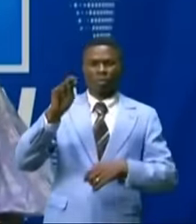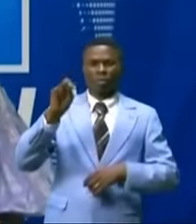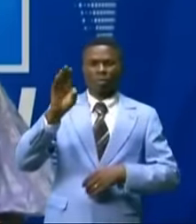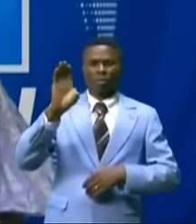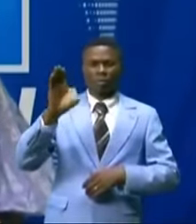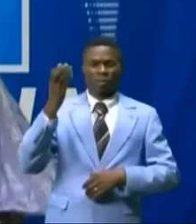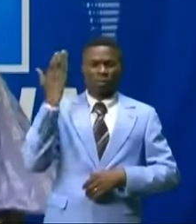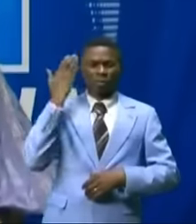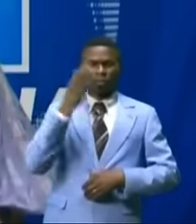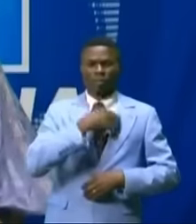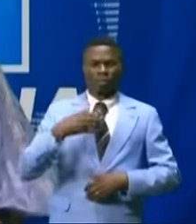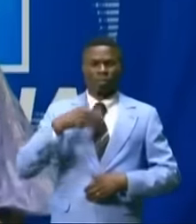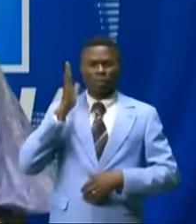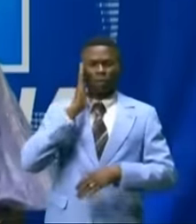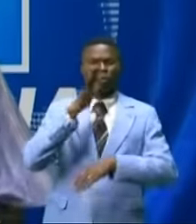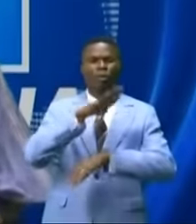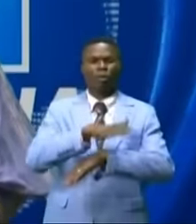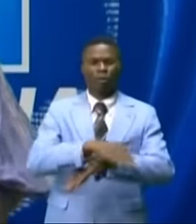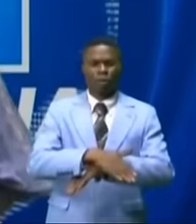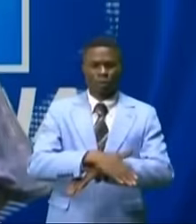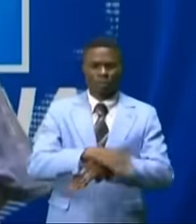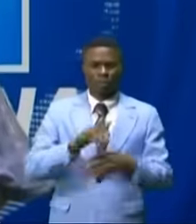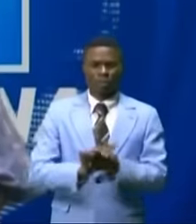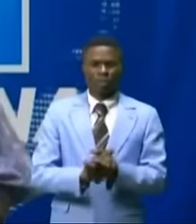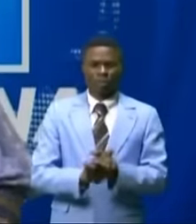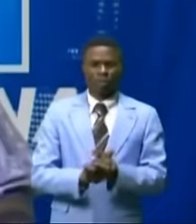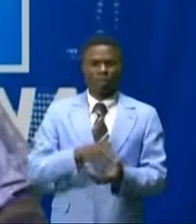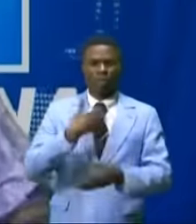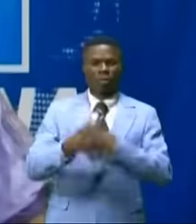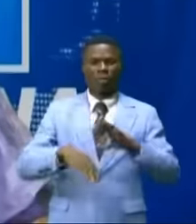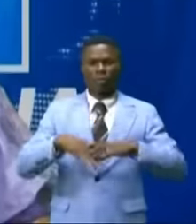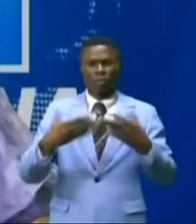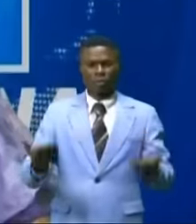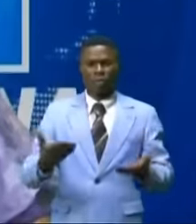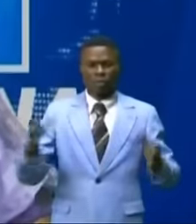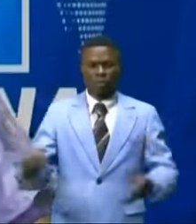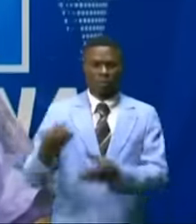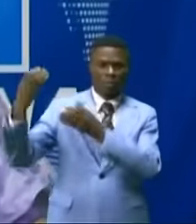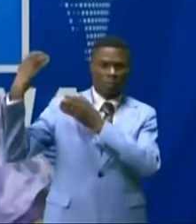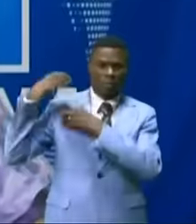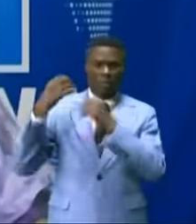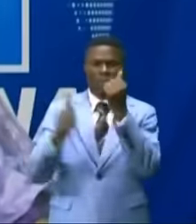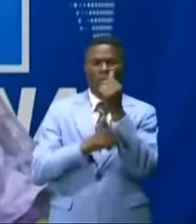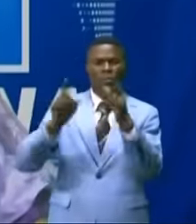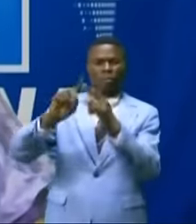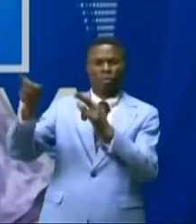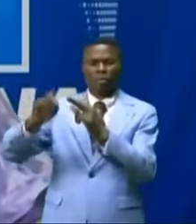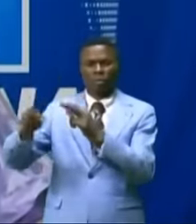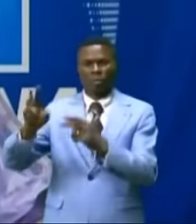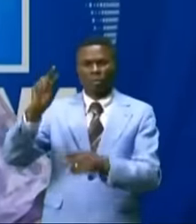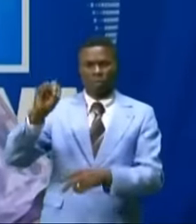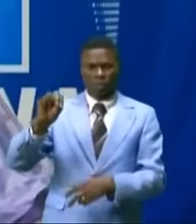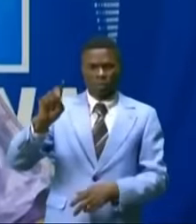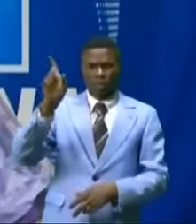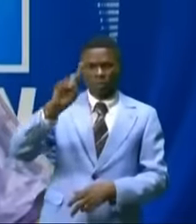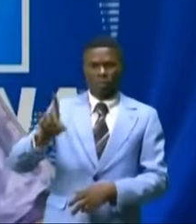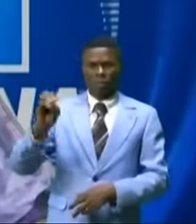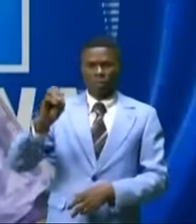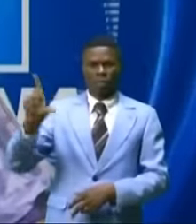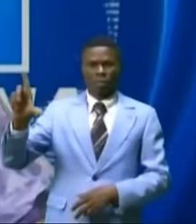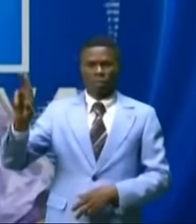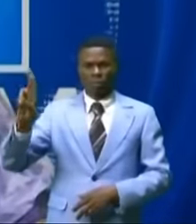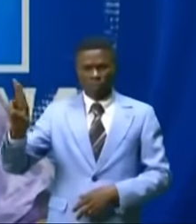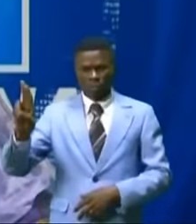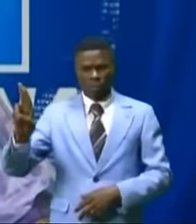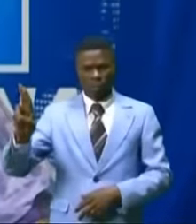nationale. Mesdames et messieurs, bonsoir. Comment se fait la prise en charge des déplacés de Nzulo dans le territoire de Masisi? Nous